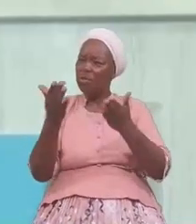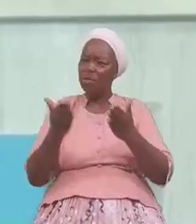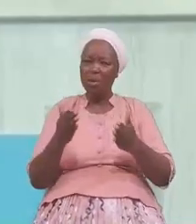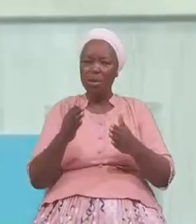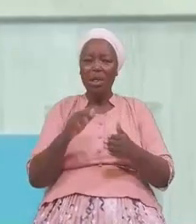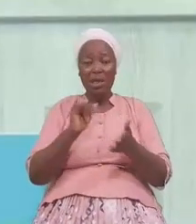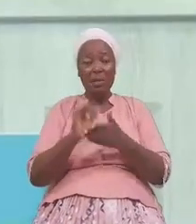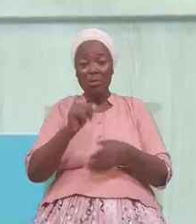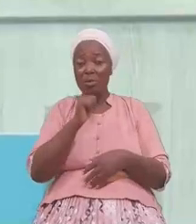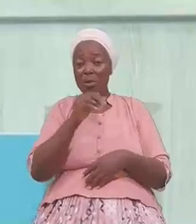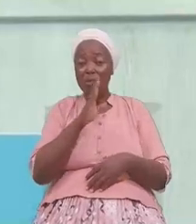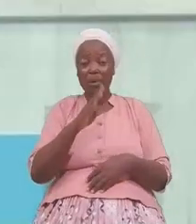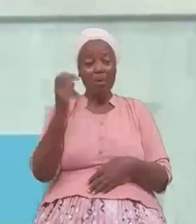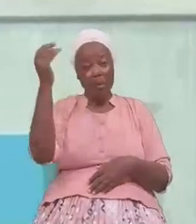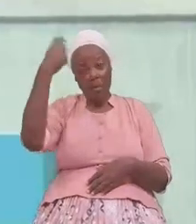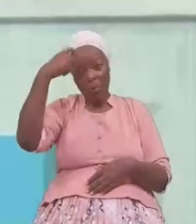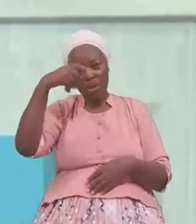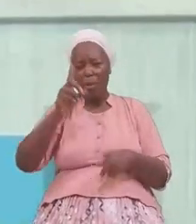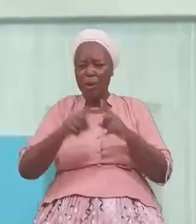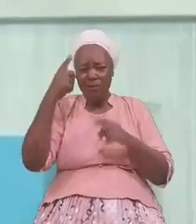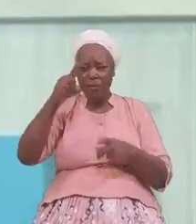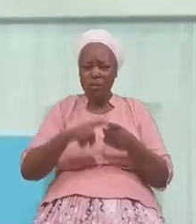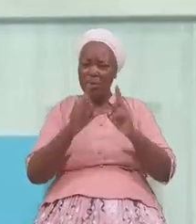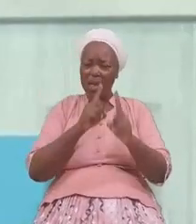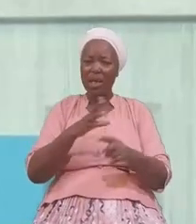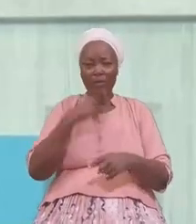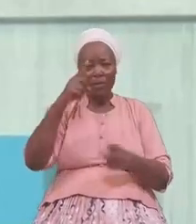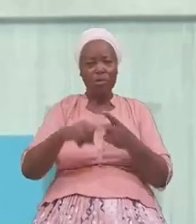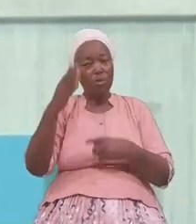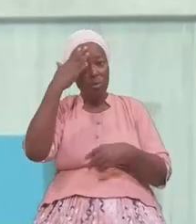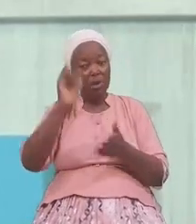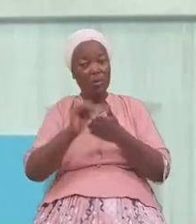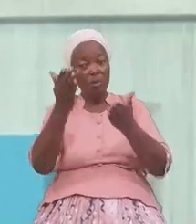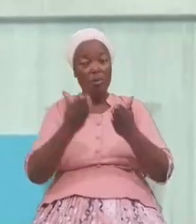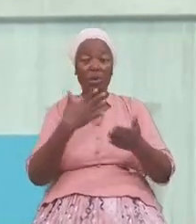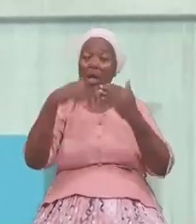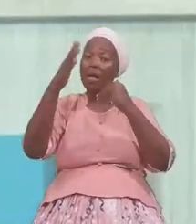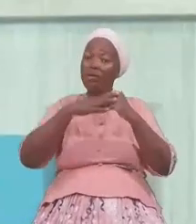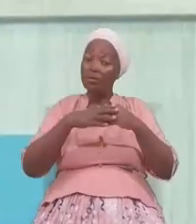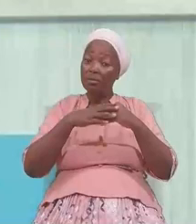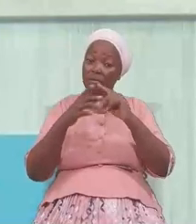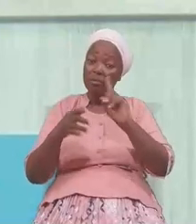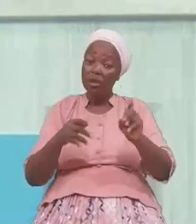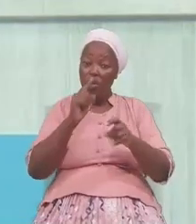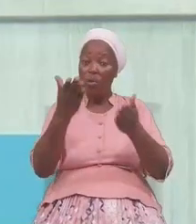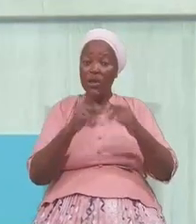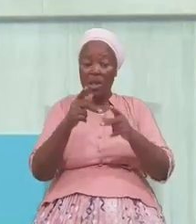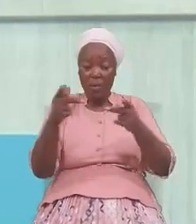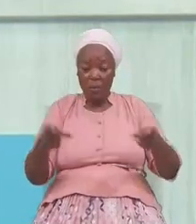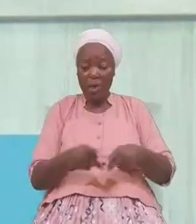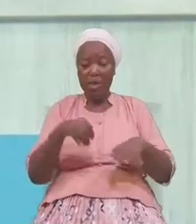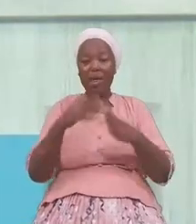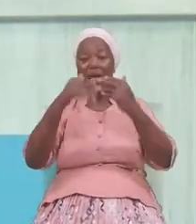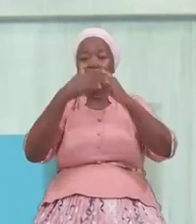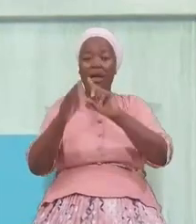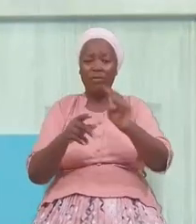que tu répondes, mais pour que tu saches que tu veux le ciel, tu veux une place au ciel. Après avoir